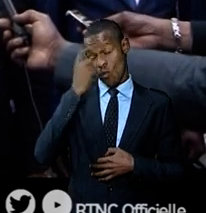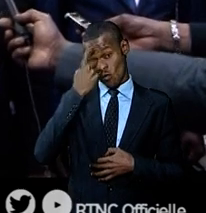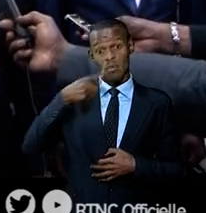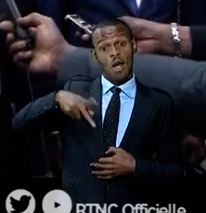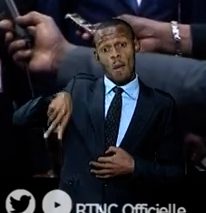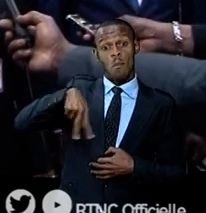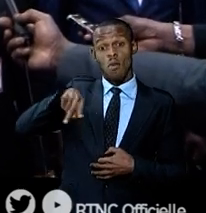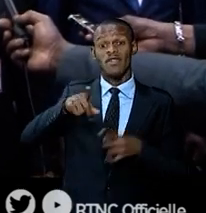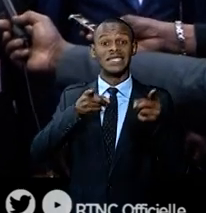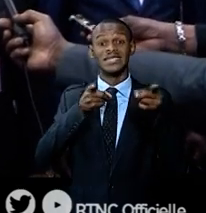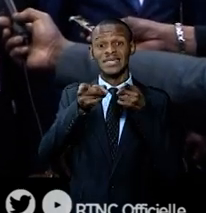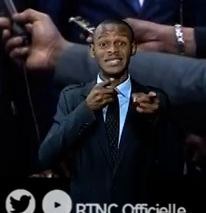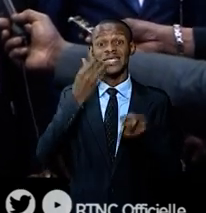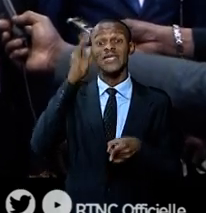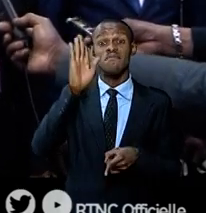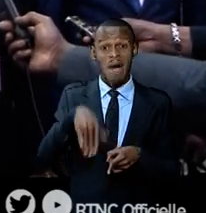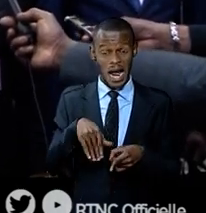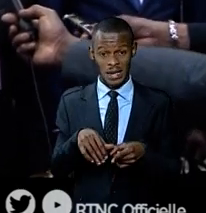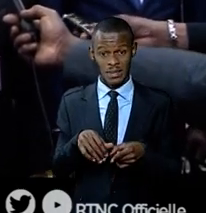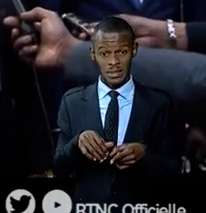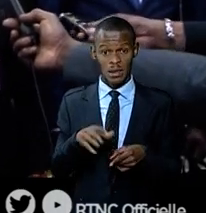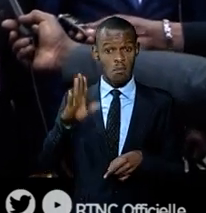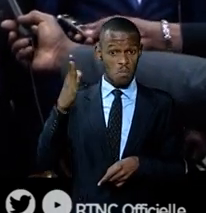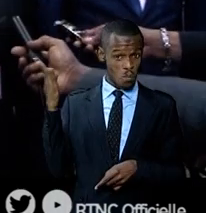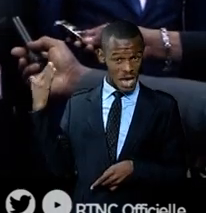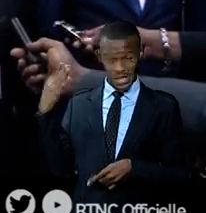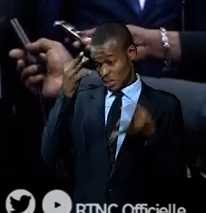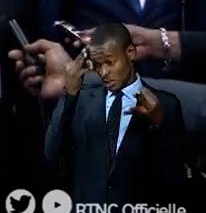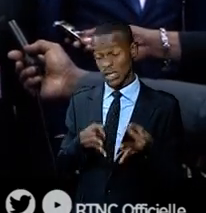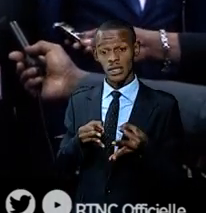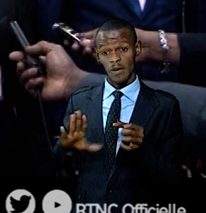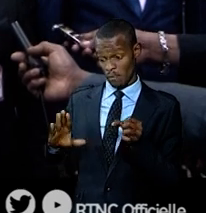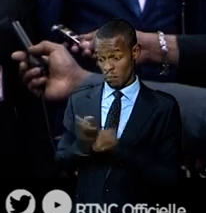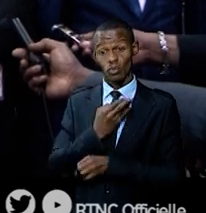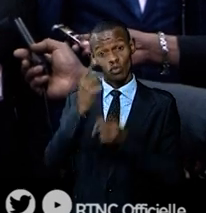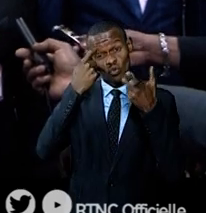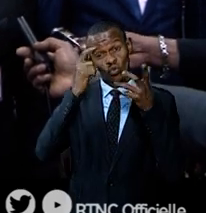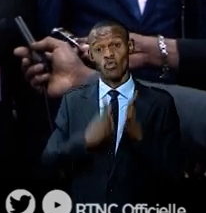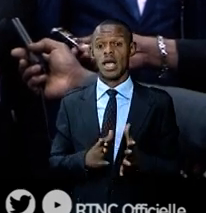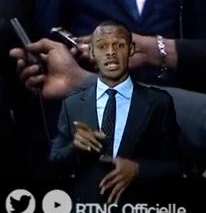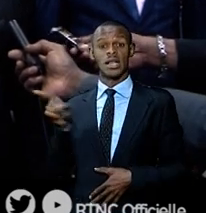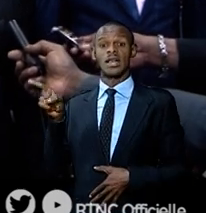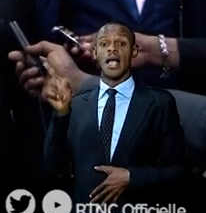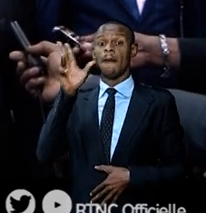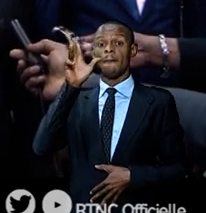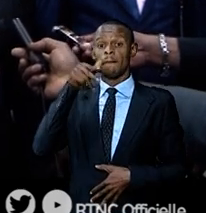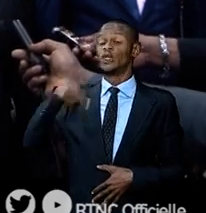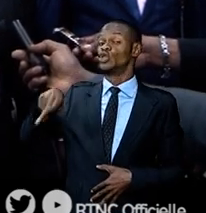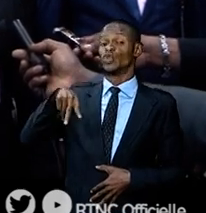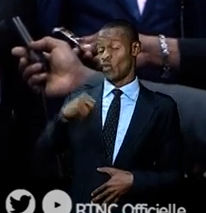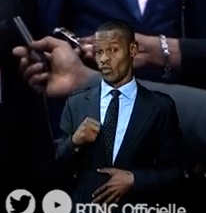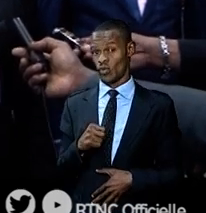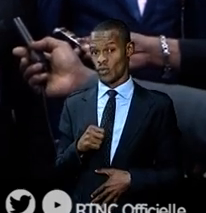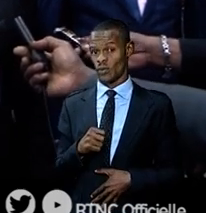de la Tchopo, ce qui a conduit à une motion de censure adressée en son temps au gouvernement provincial, qualifié